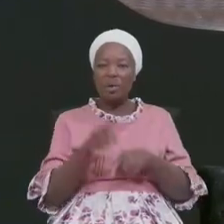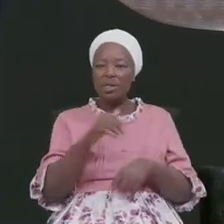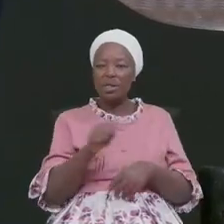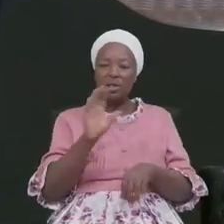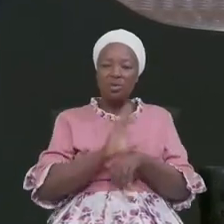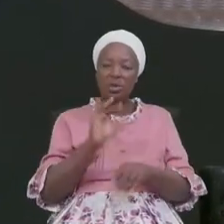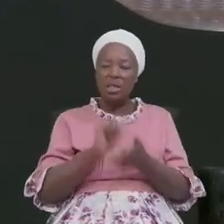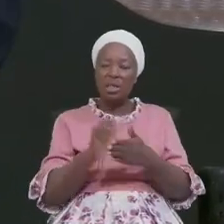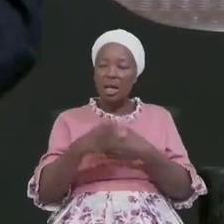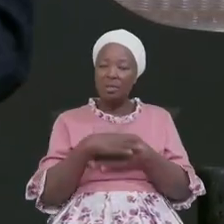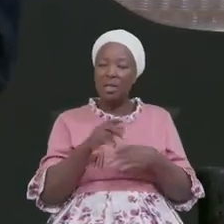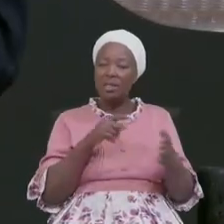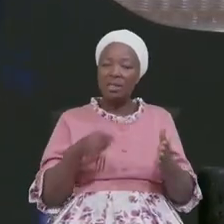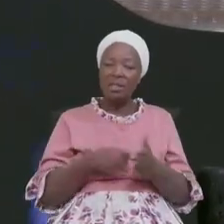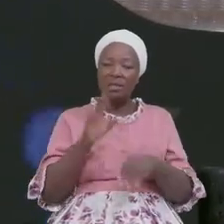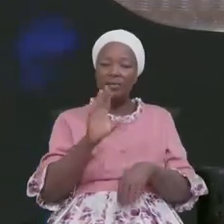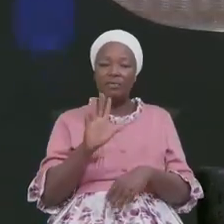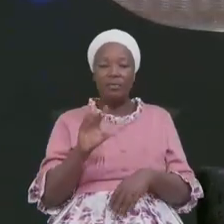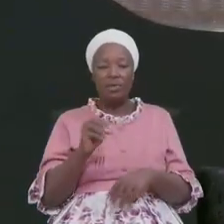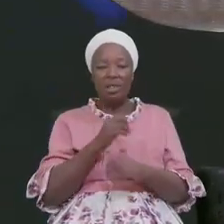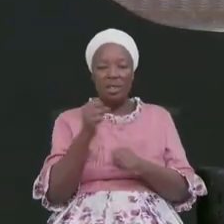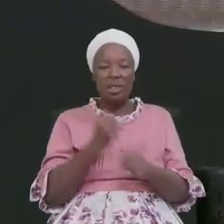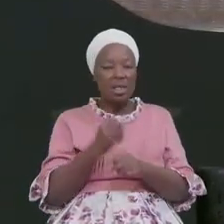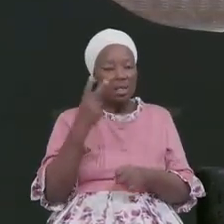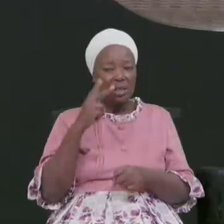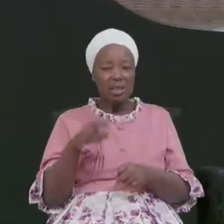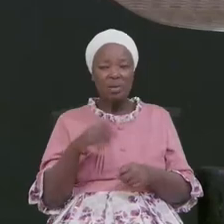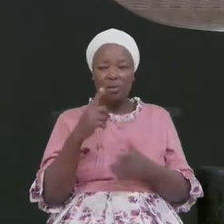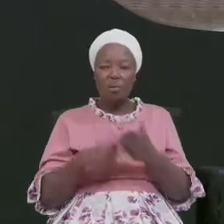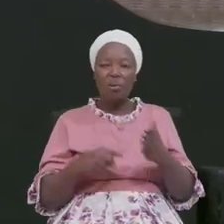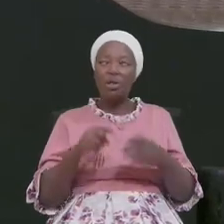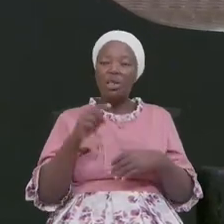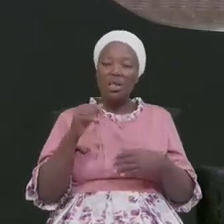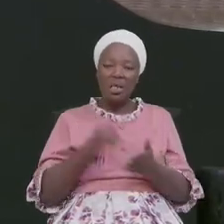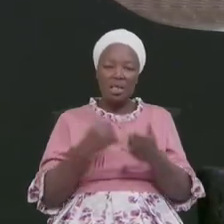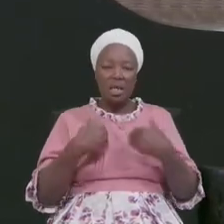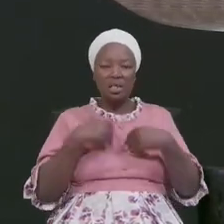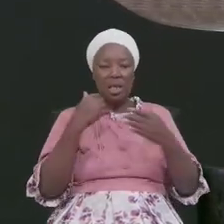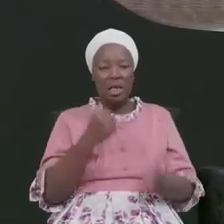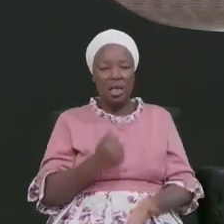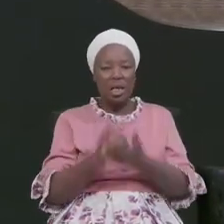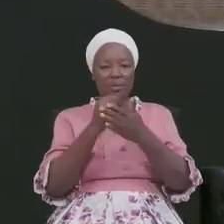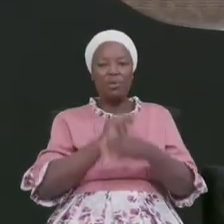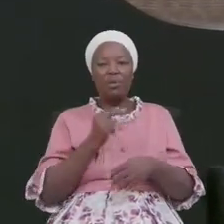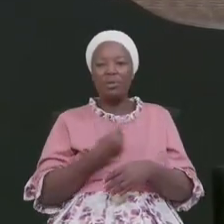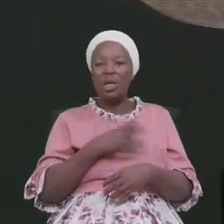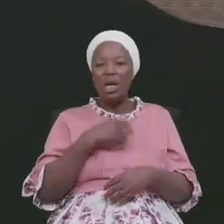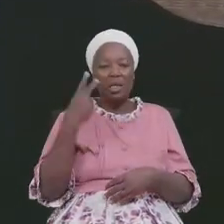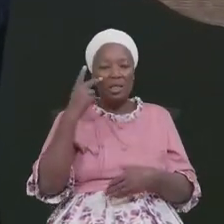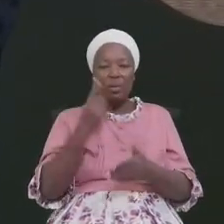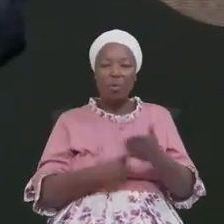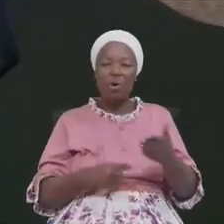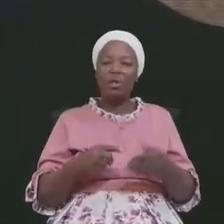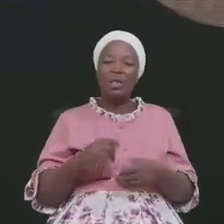50 ans, regardez ce qui nous a aidés et regardez aussi ce qui ne nous a pas aidés.